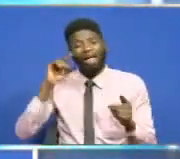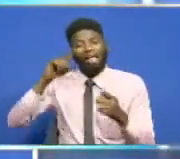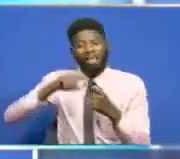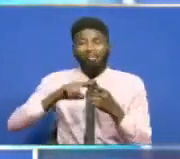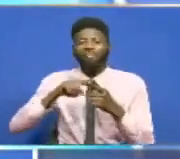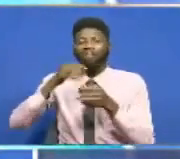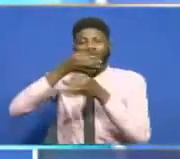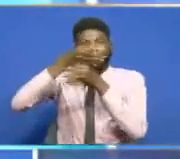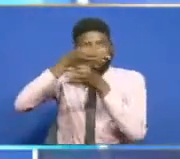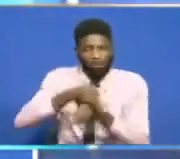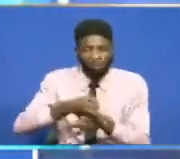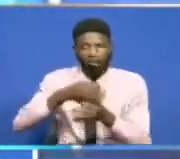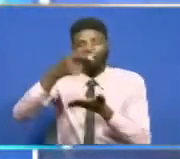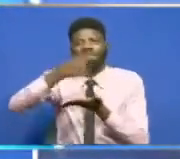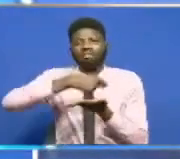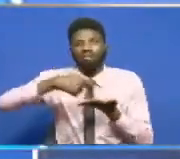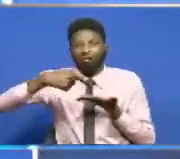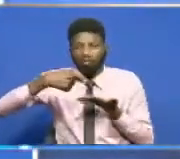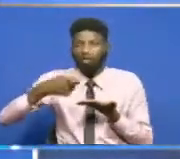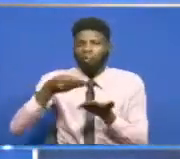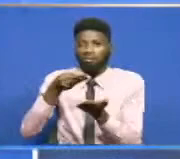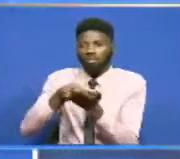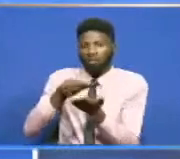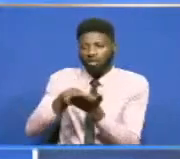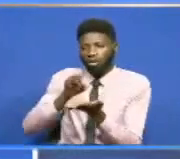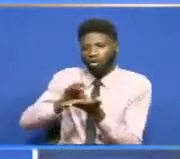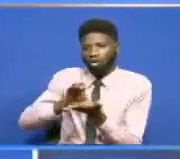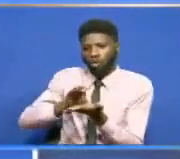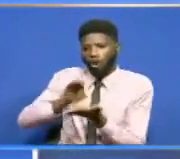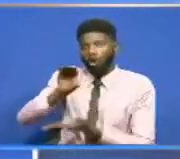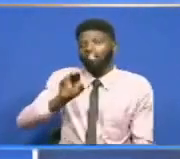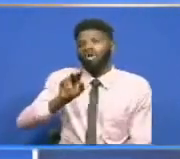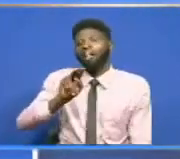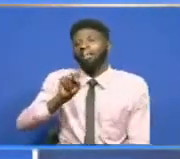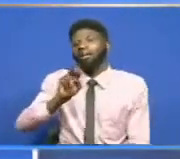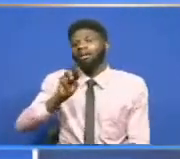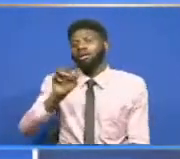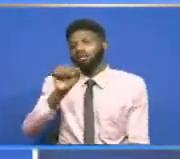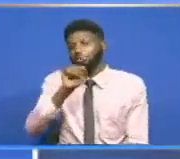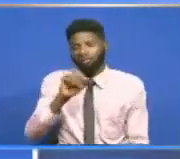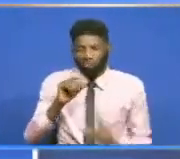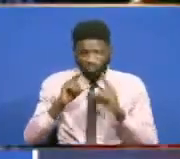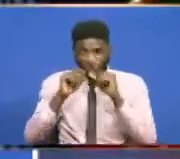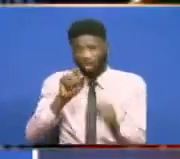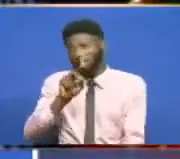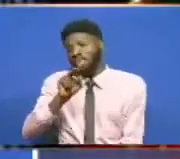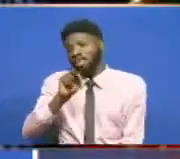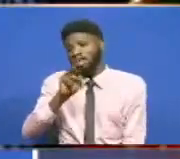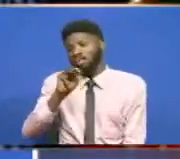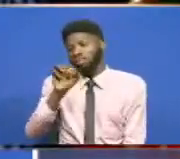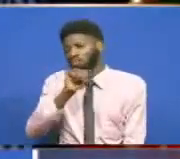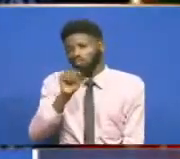ya kutoa pesa kwa shirika la huduma kwa jiji la Nairobi ambalo ameliteja kwa shirika haramu.